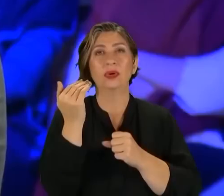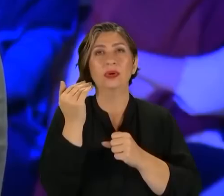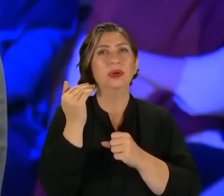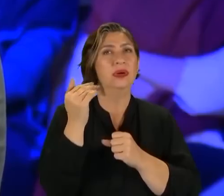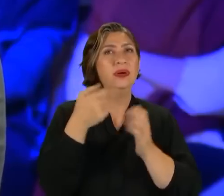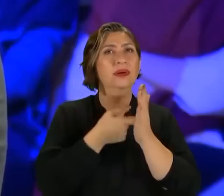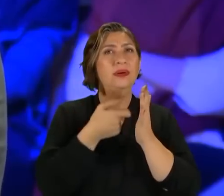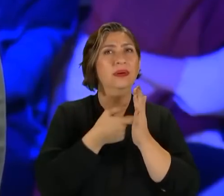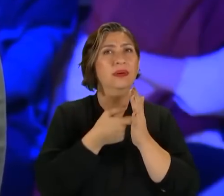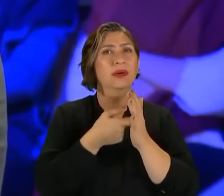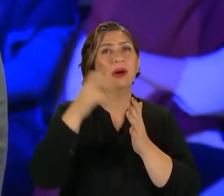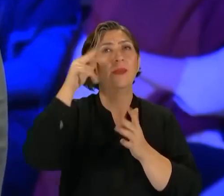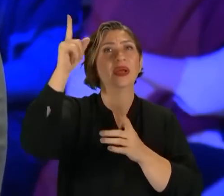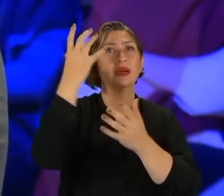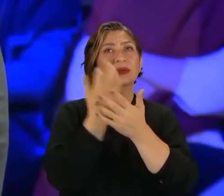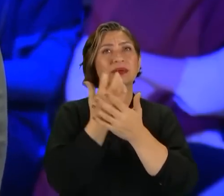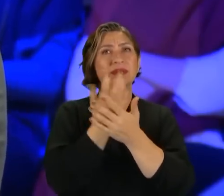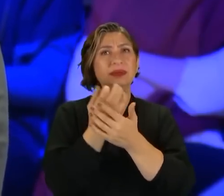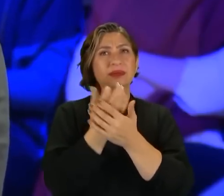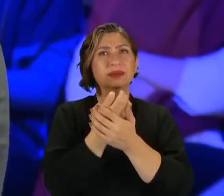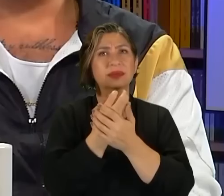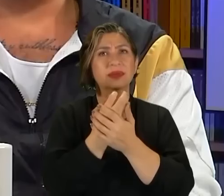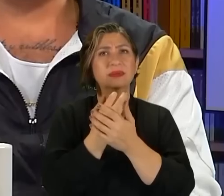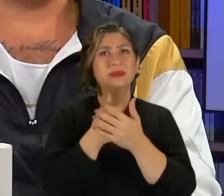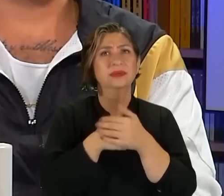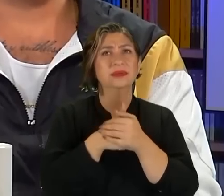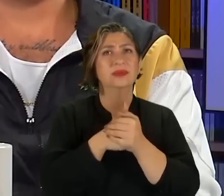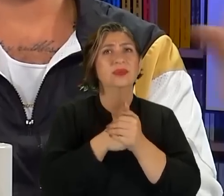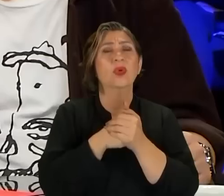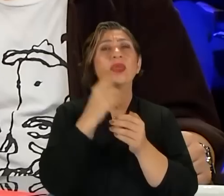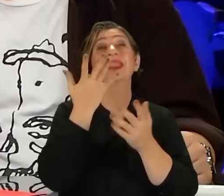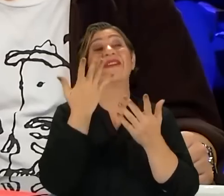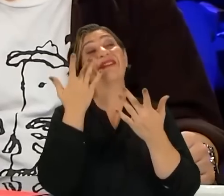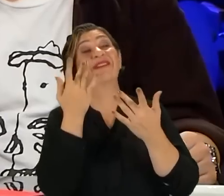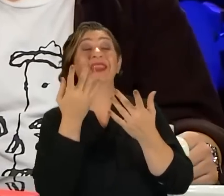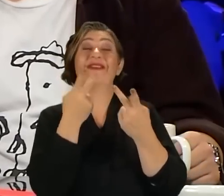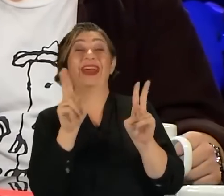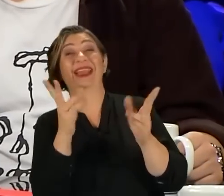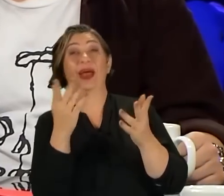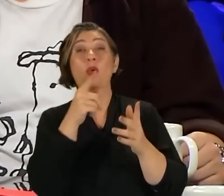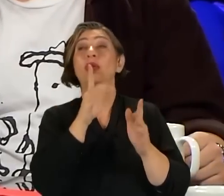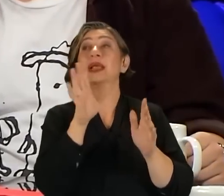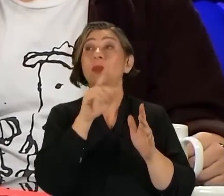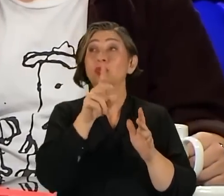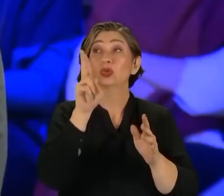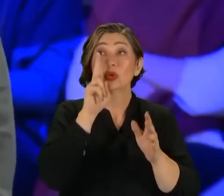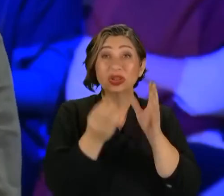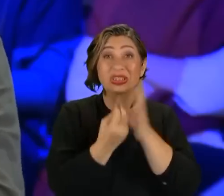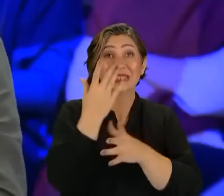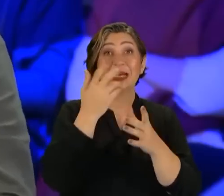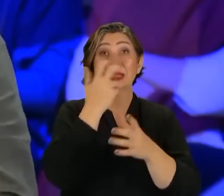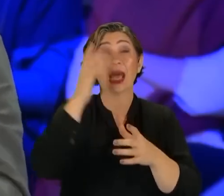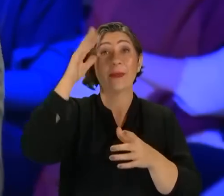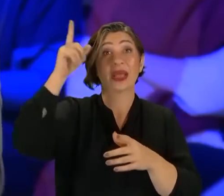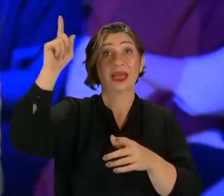single'ımız çıkacak. Onu da New York'ta kaydettik. Ne fark eder, single'dan saymıyor muyuz? Yok, fark eder. Çok eski. Bu son çıkacak single'ımızı